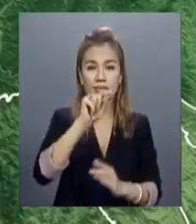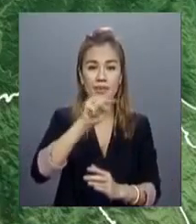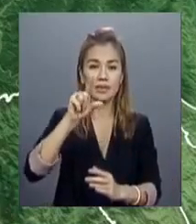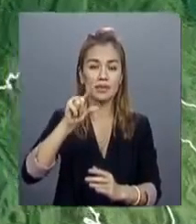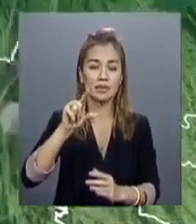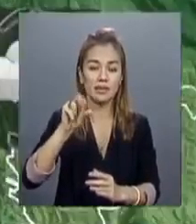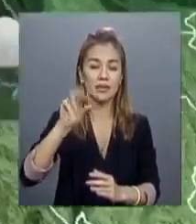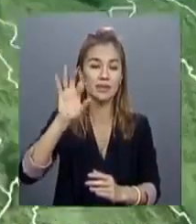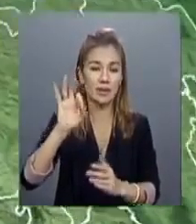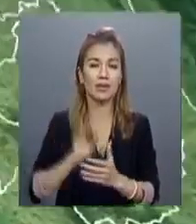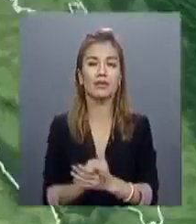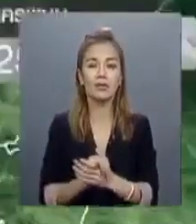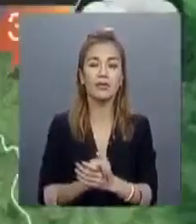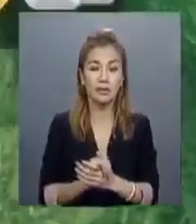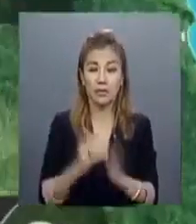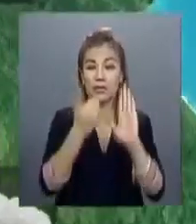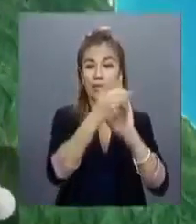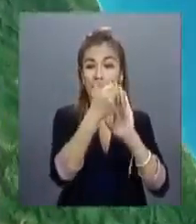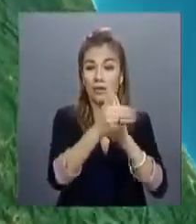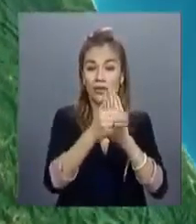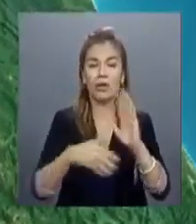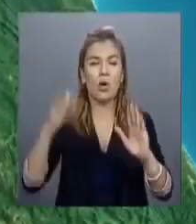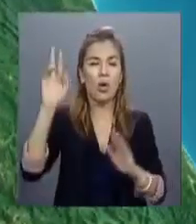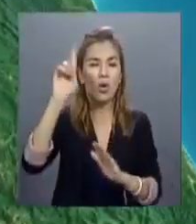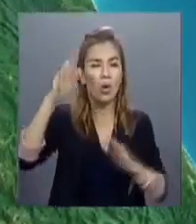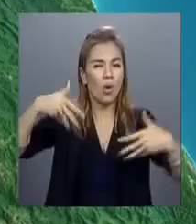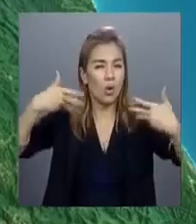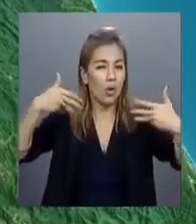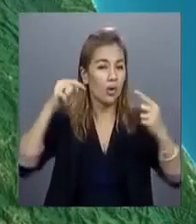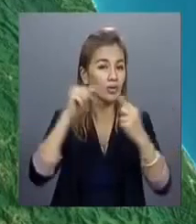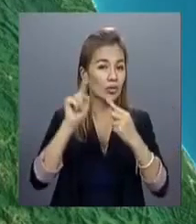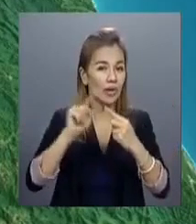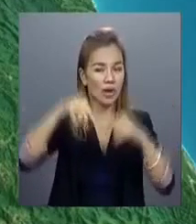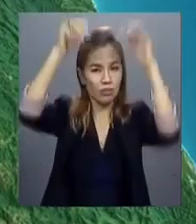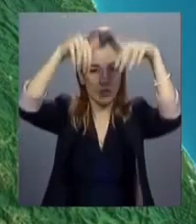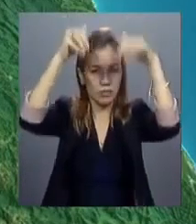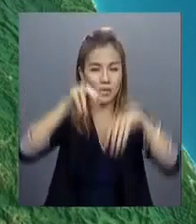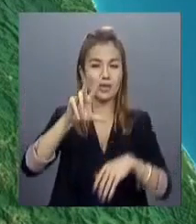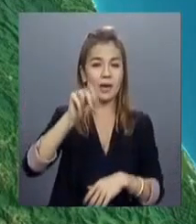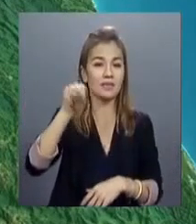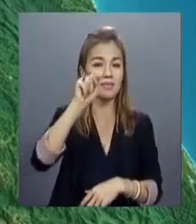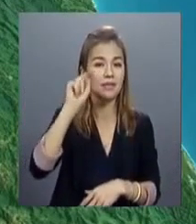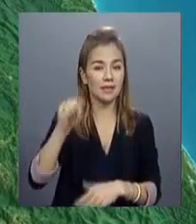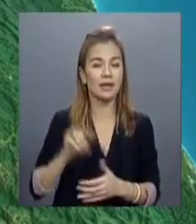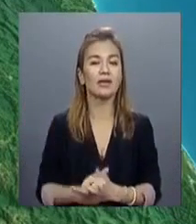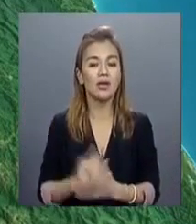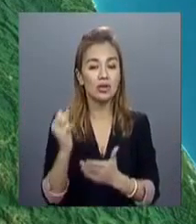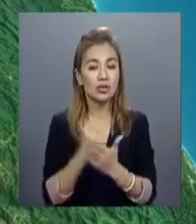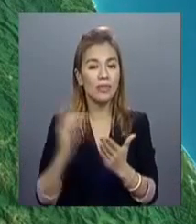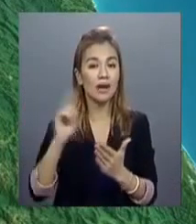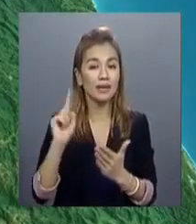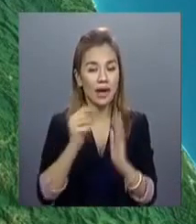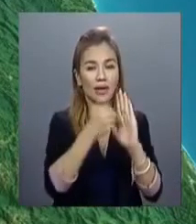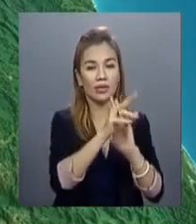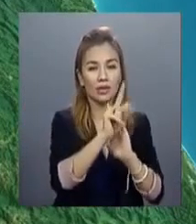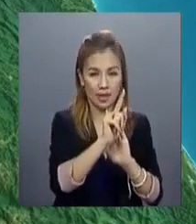ซลเซียสภาคตะวันออกเฉียงเหนืออากาศร้อนในตอนกลางวันโดยมีฝนฟ้าคะนองเป็นแห่งๆ 30% ของพื้นที่ส่วนมากที่บริเวณจังหวัดขอน